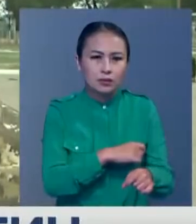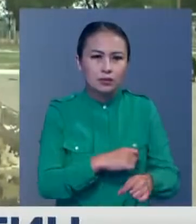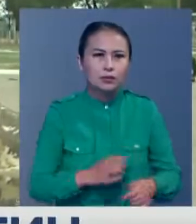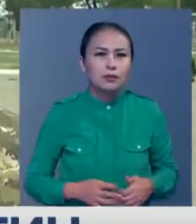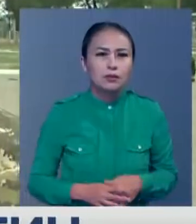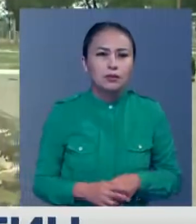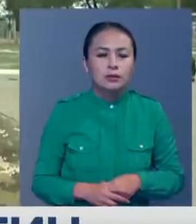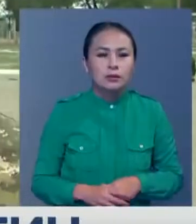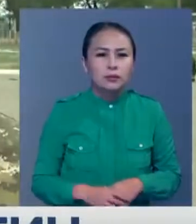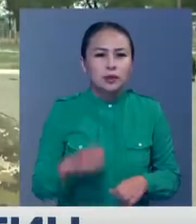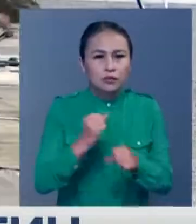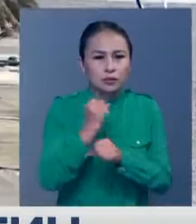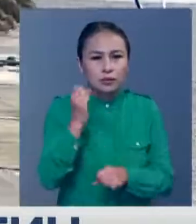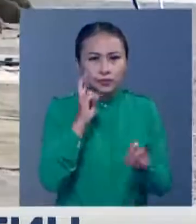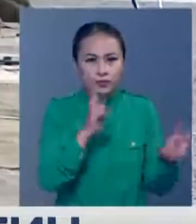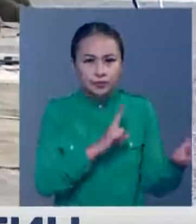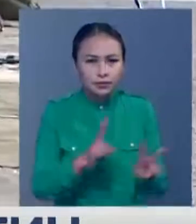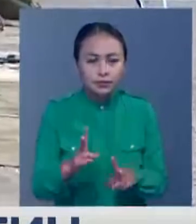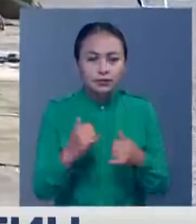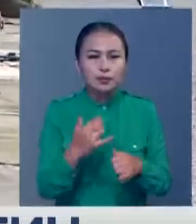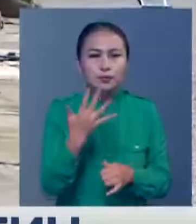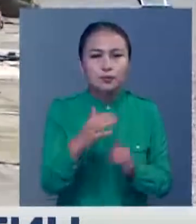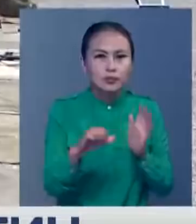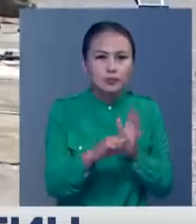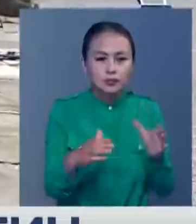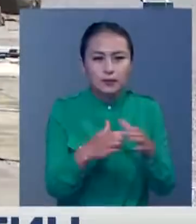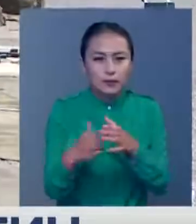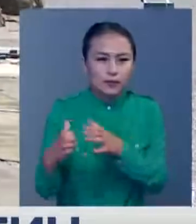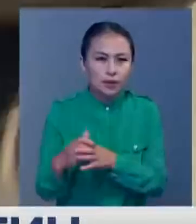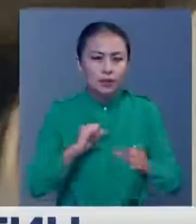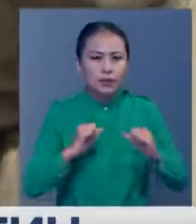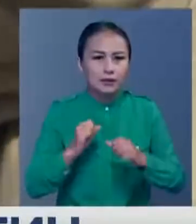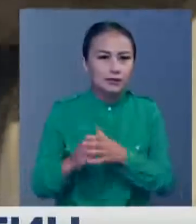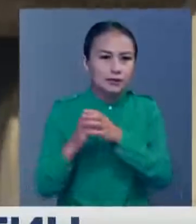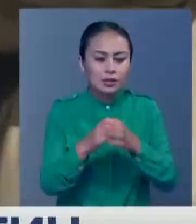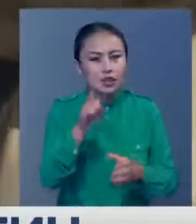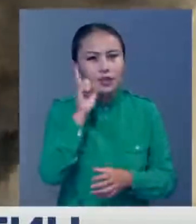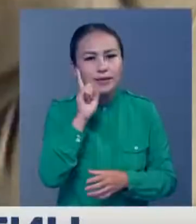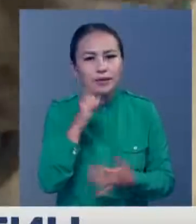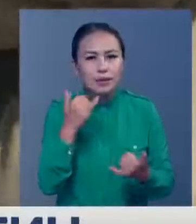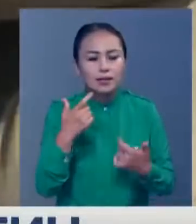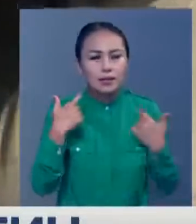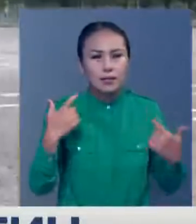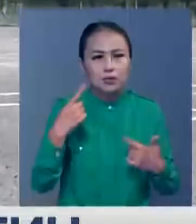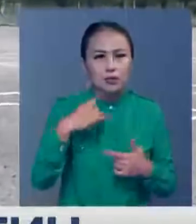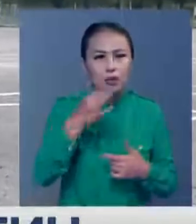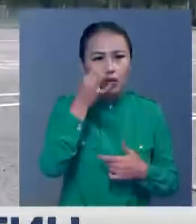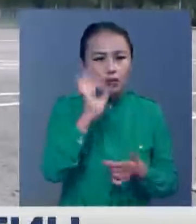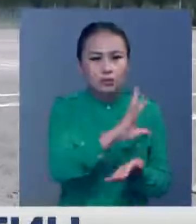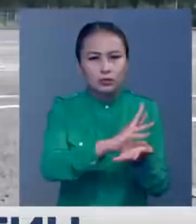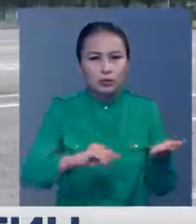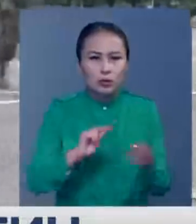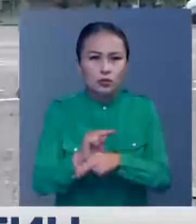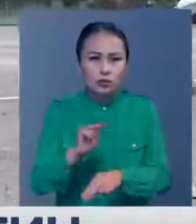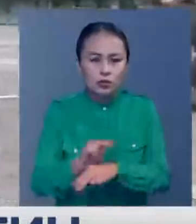қашықтық сақталуын қатаң талап етеді. Десанттық шабылды бригадасына 2 апта бұрын ғана келген жастар қазір сержанттар мен білікті мамандардан тәлім алуда.